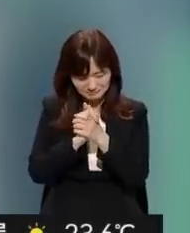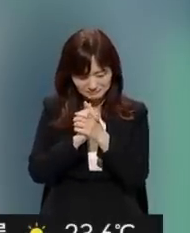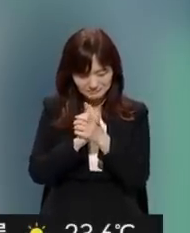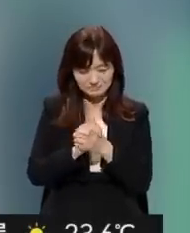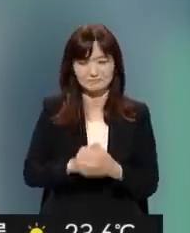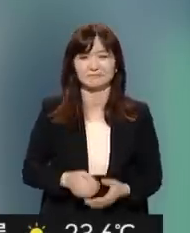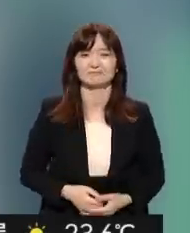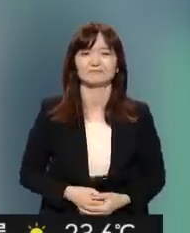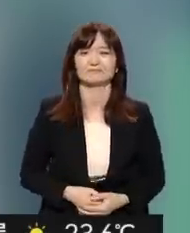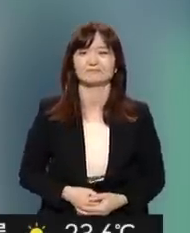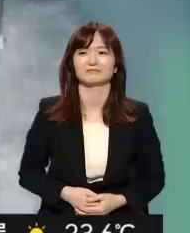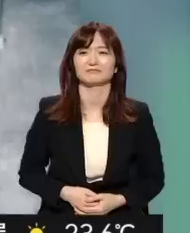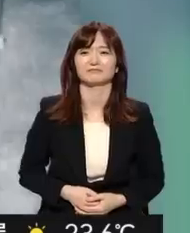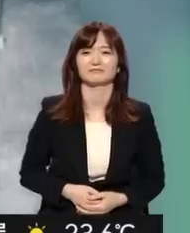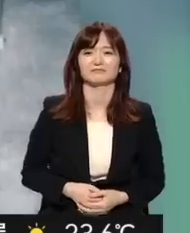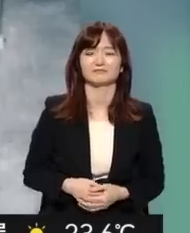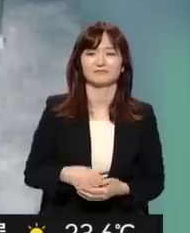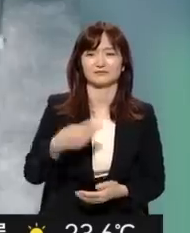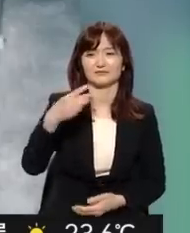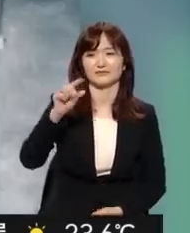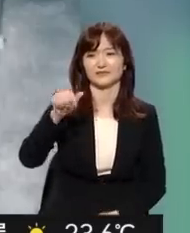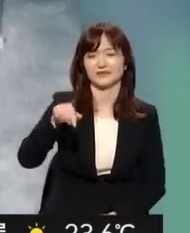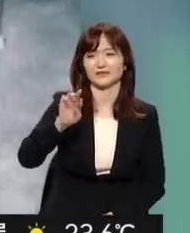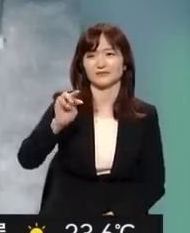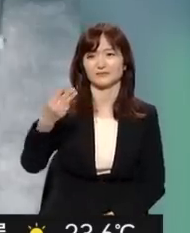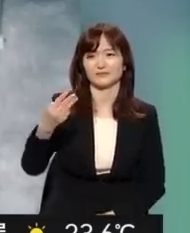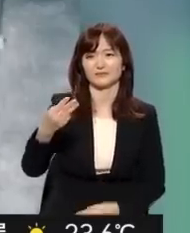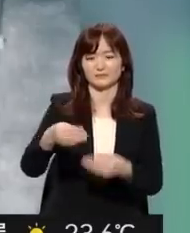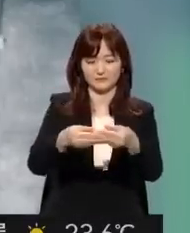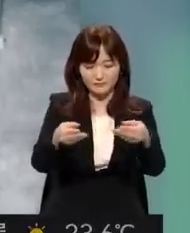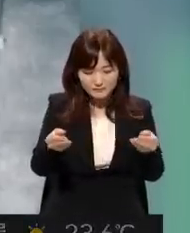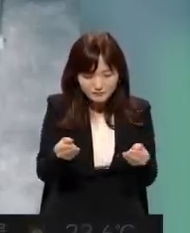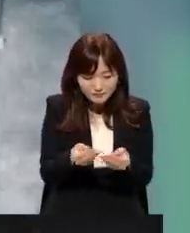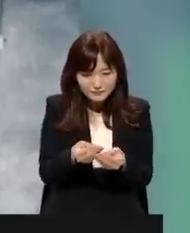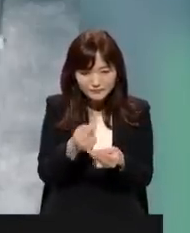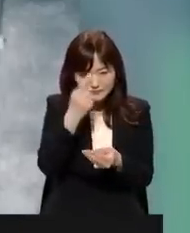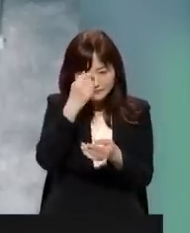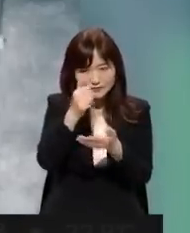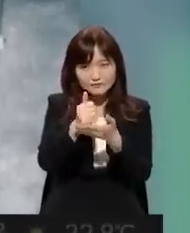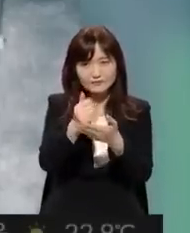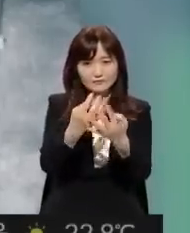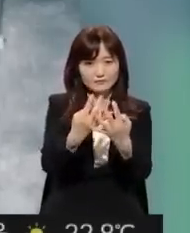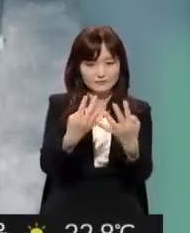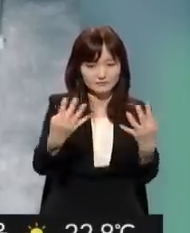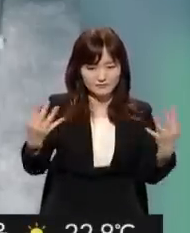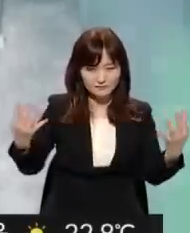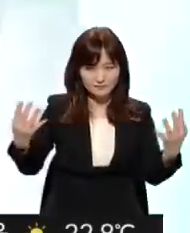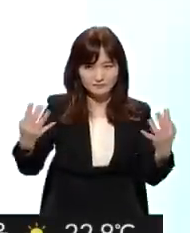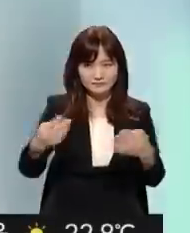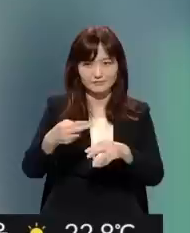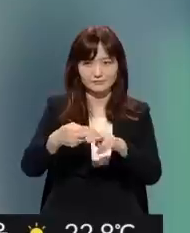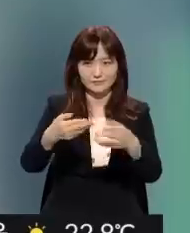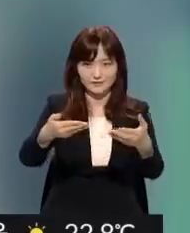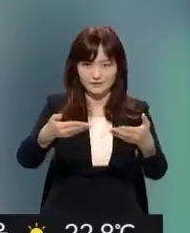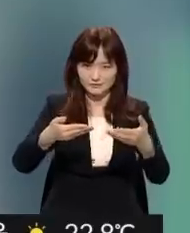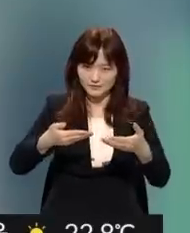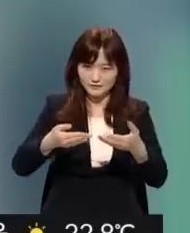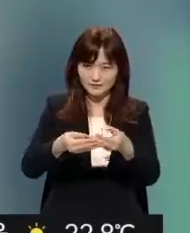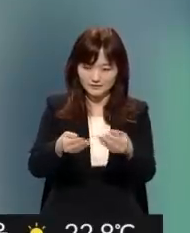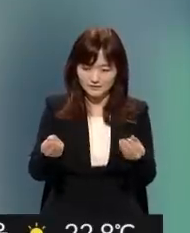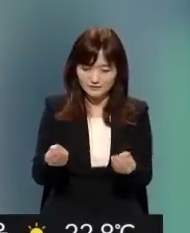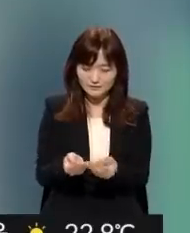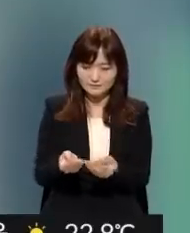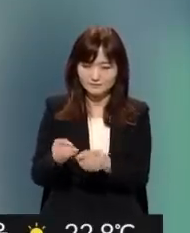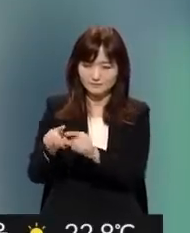빵 터졌어요. 저게 탁발이라고 해서요. 매일 아침 승려들이 길거리를 돌면서 음식을 공양받는 건데 그릇 위에 올려진